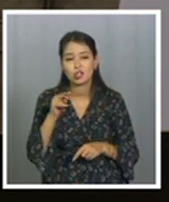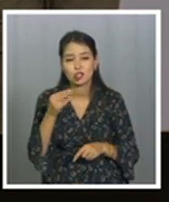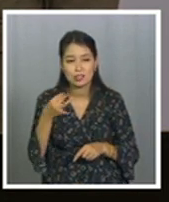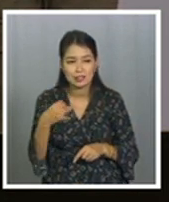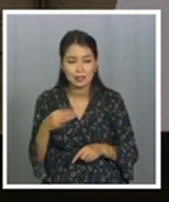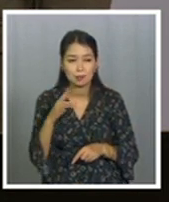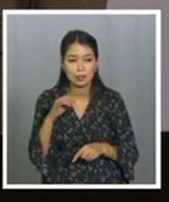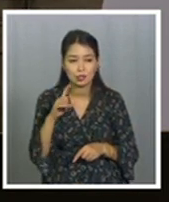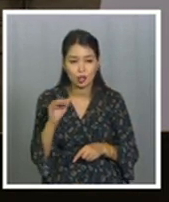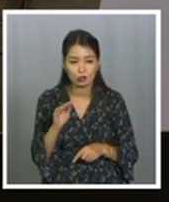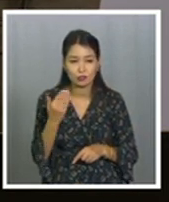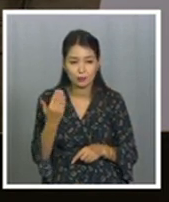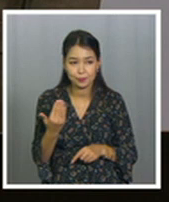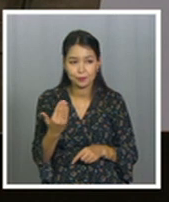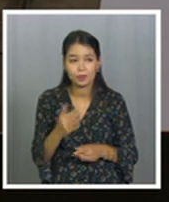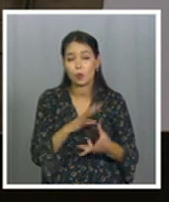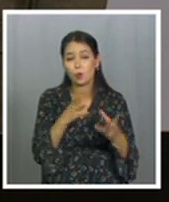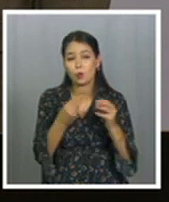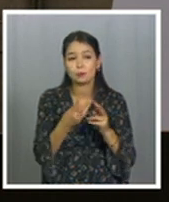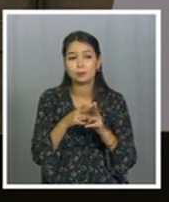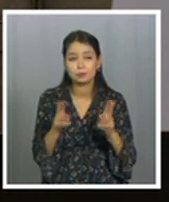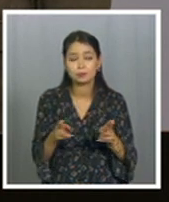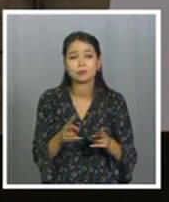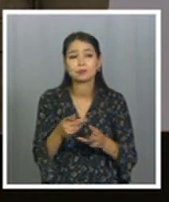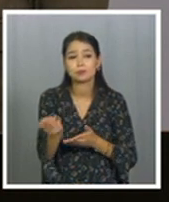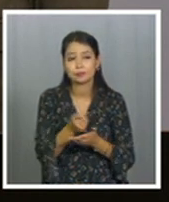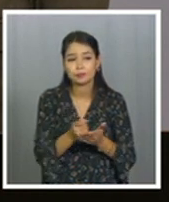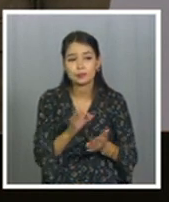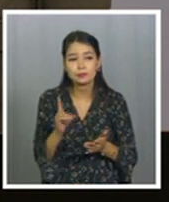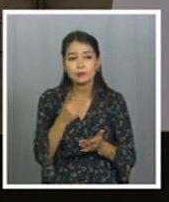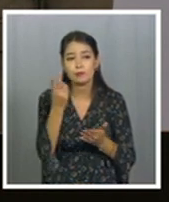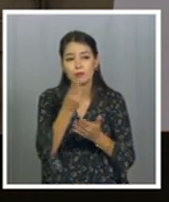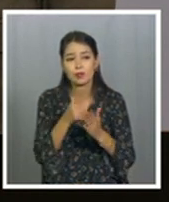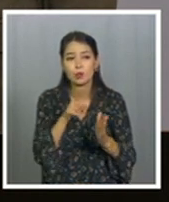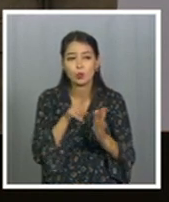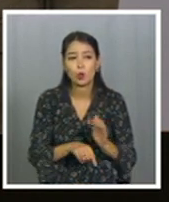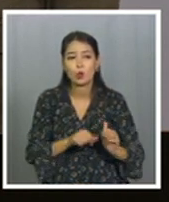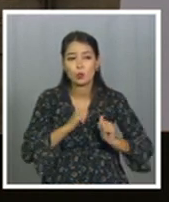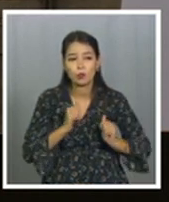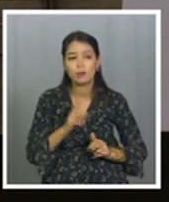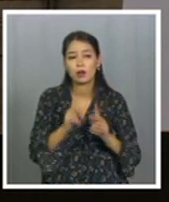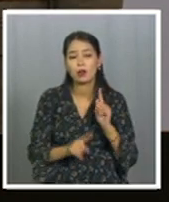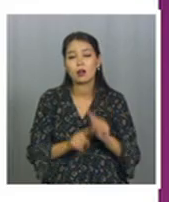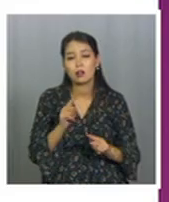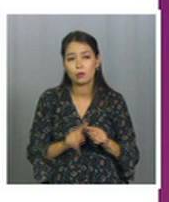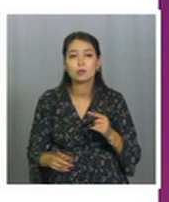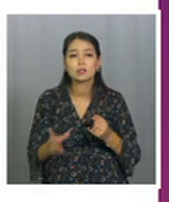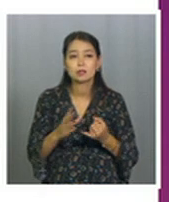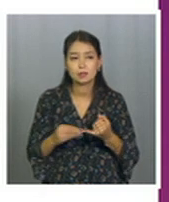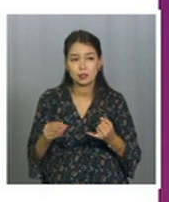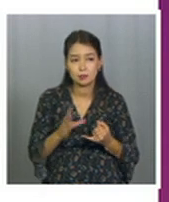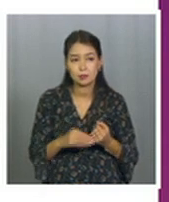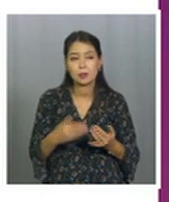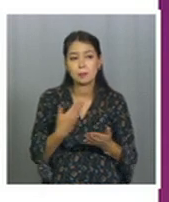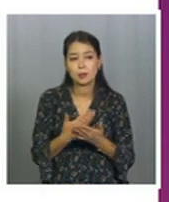пейзажа. Оба художника – пейзажисты, их картины пронизаны любовью к родной земле.